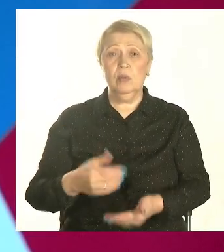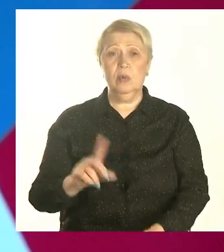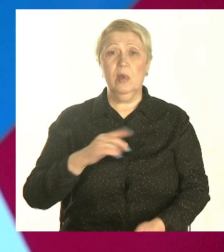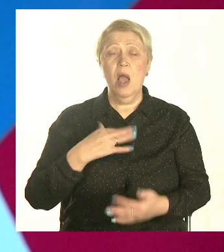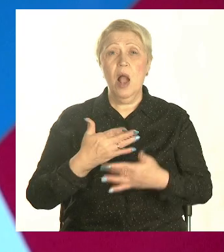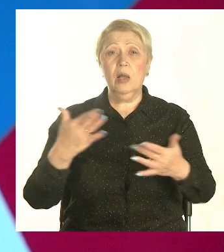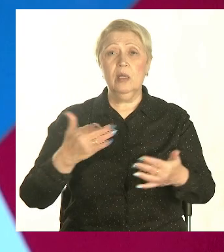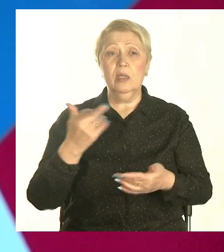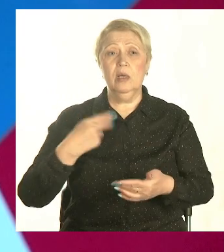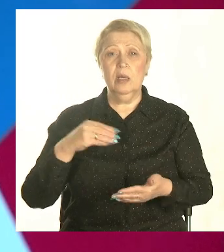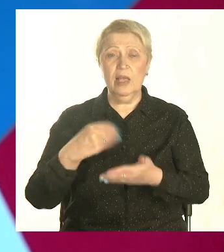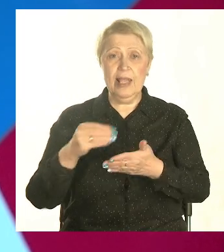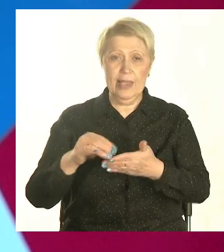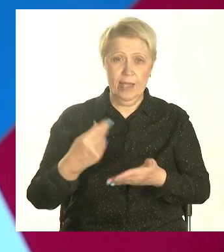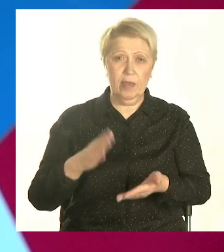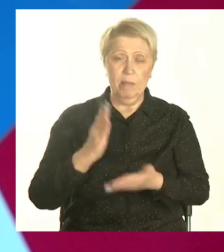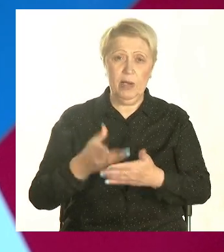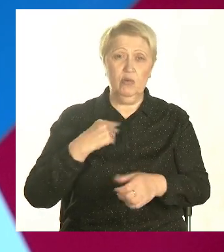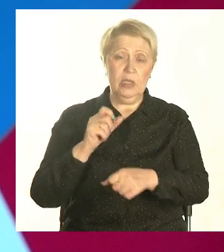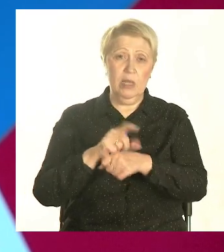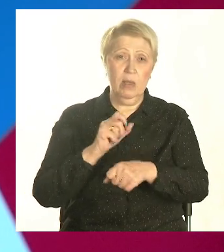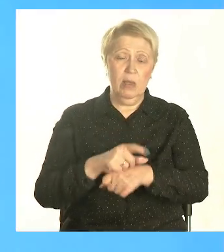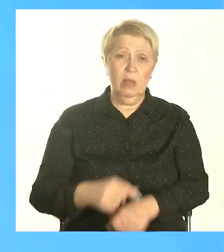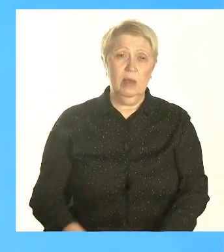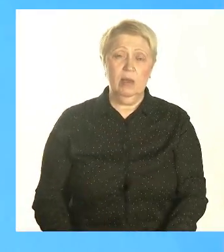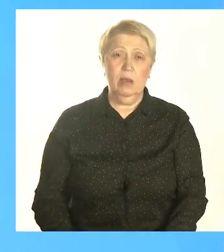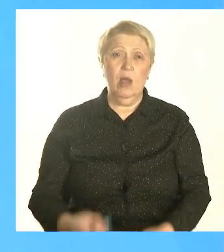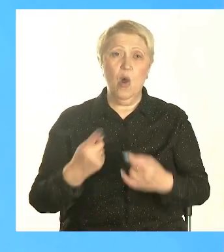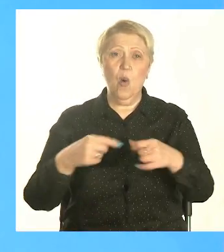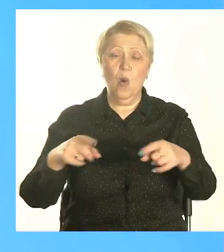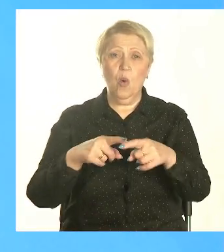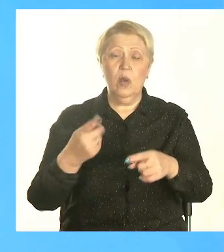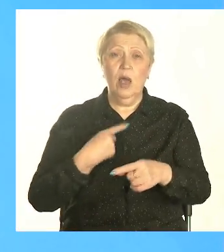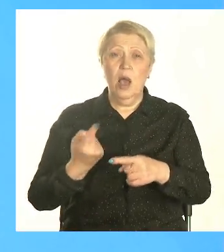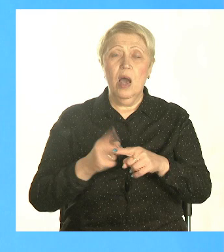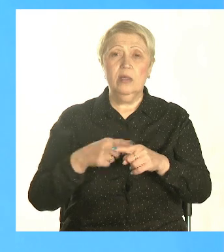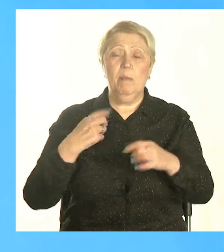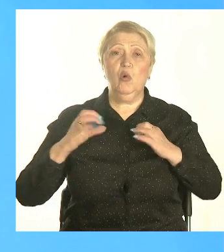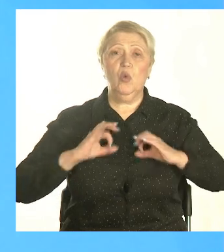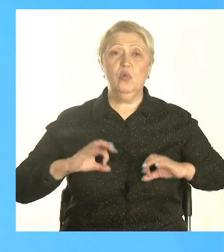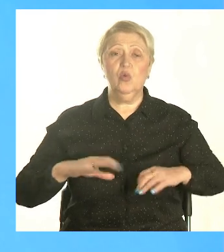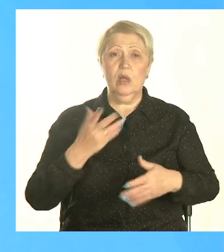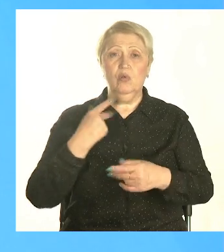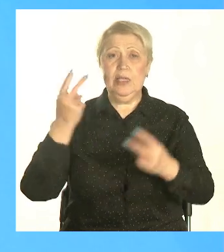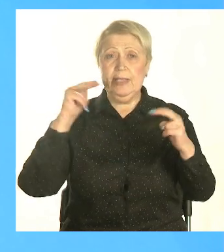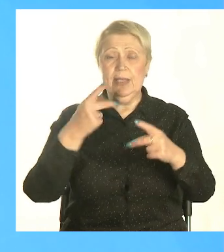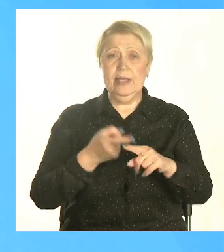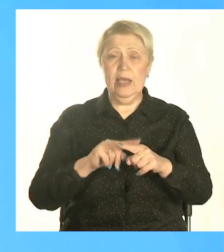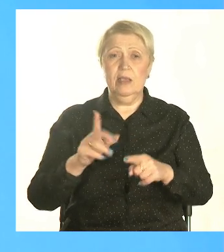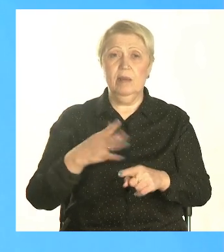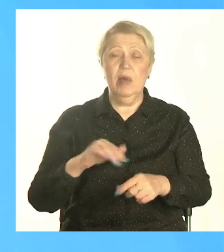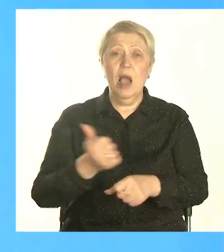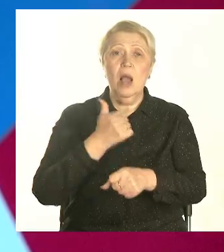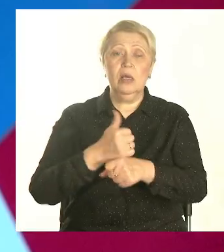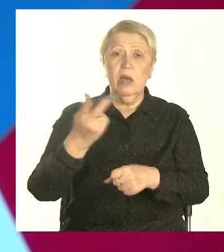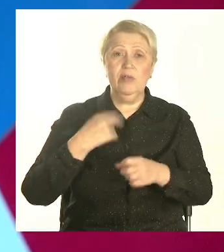какие-то деньги все равно направлялись. Органы местного самоуправления всегда, особенно эта прокуратура следит за этим. А как будет происходить? Просто главная эта проблема не в том, что их